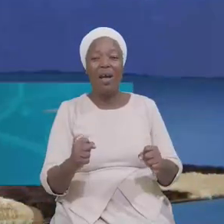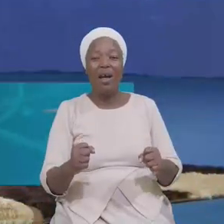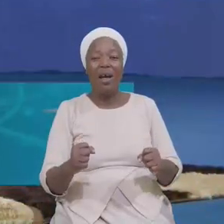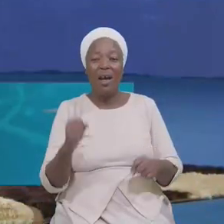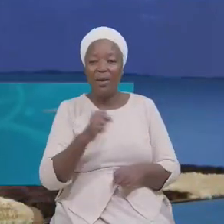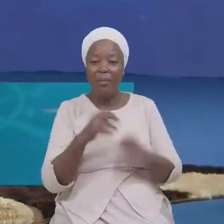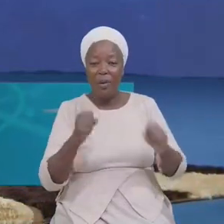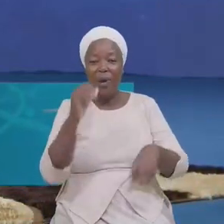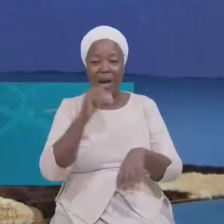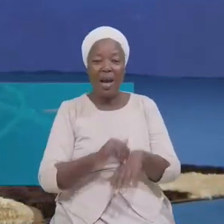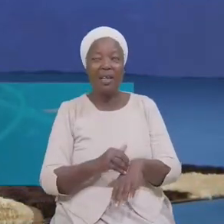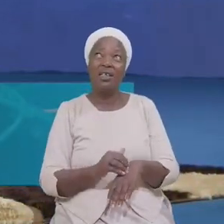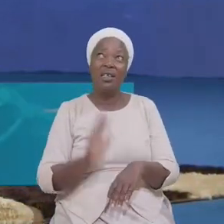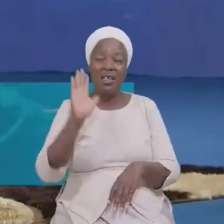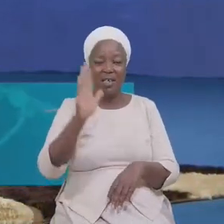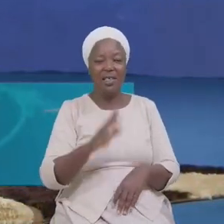axée sur la foi.